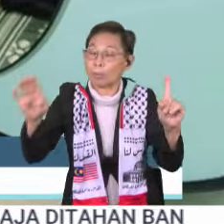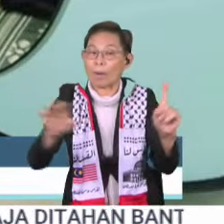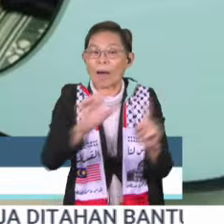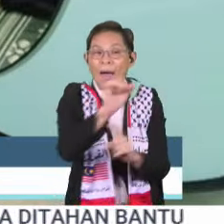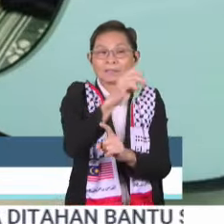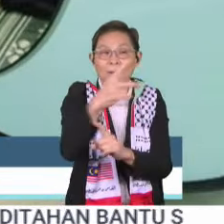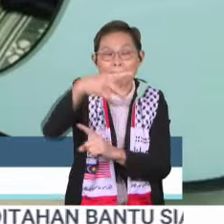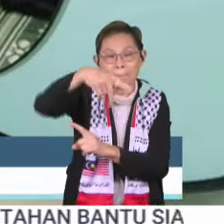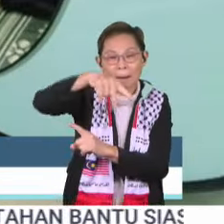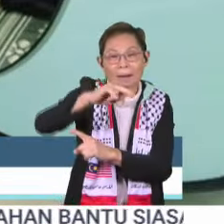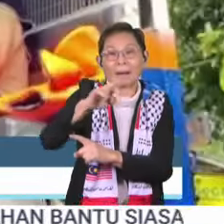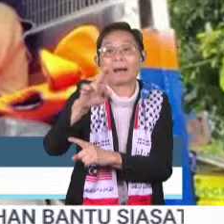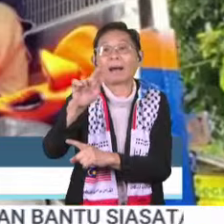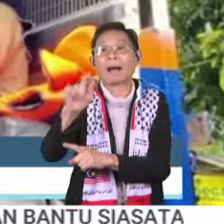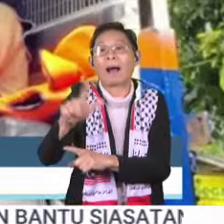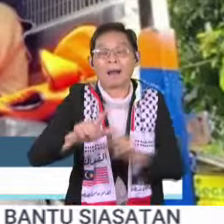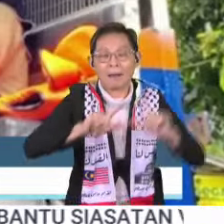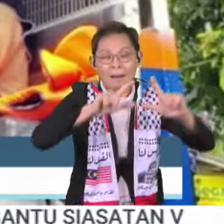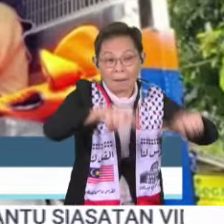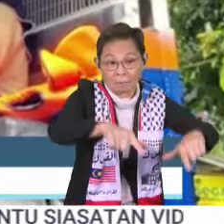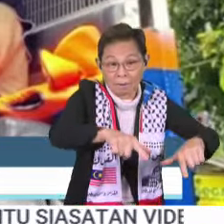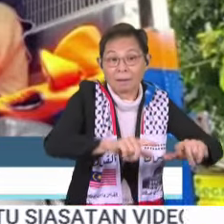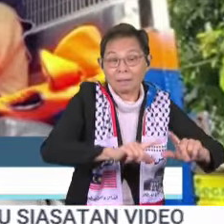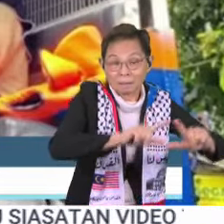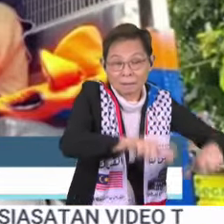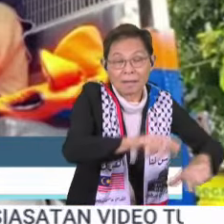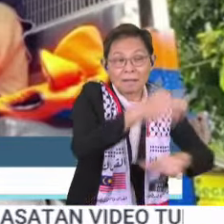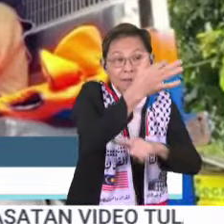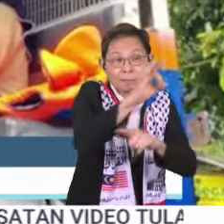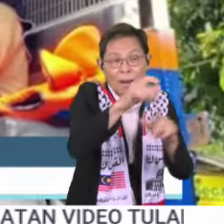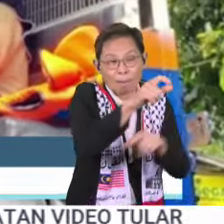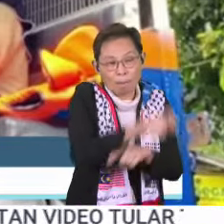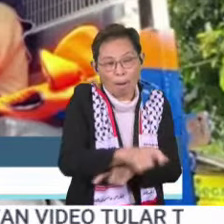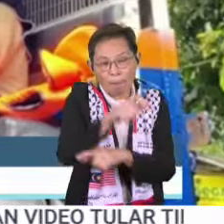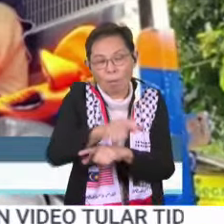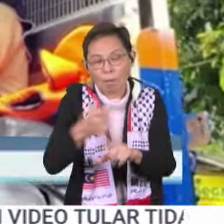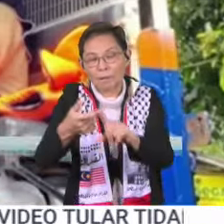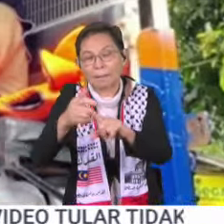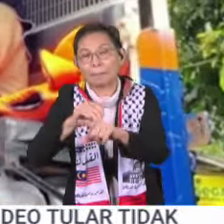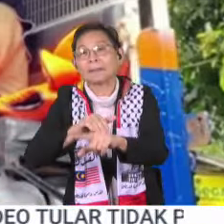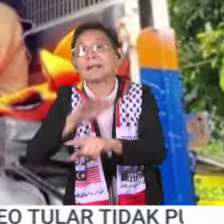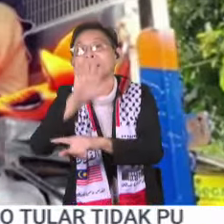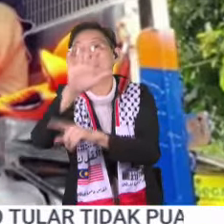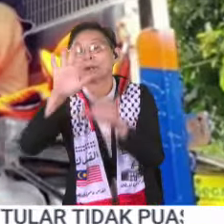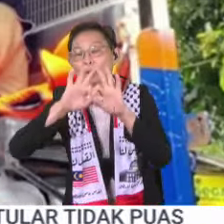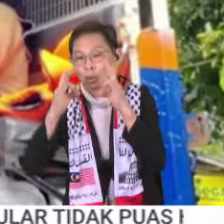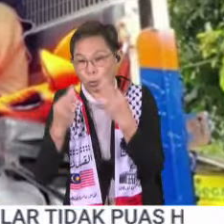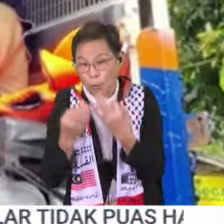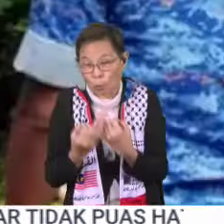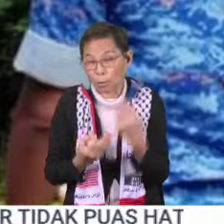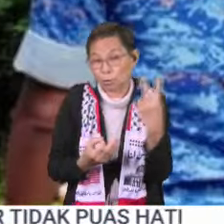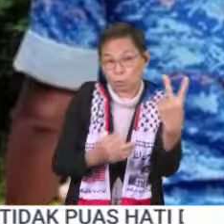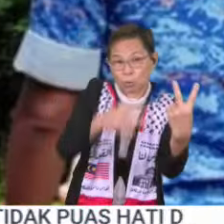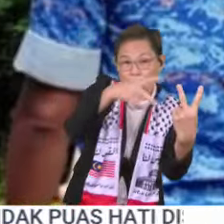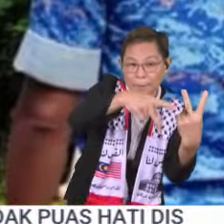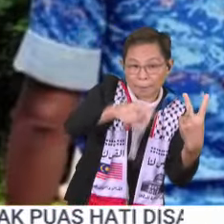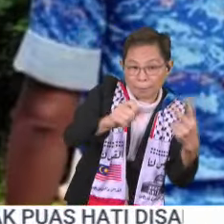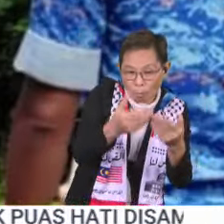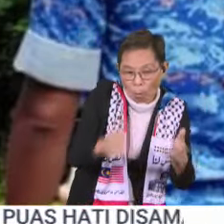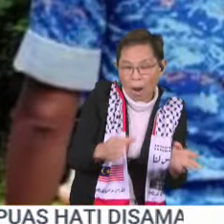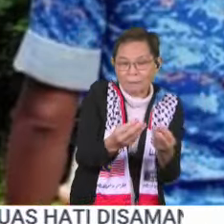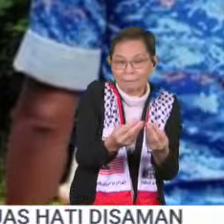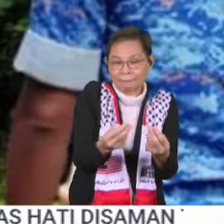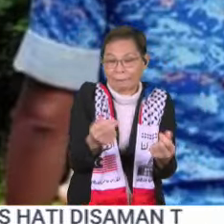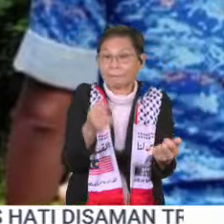SK Pangkal Kalong menempatkan 19 penduduk terjejas banjir daripada 5 keluarga. Sementara itu, 2 PPS dibuka di